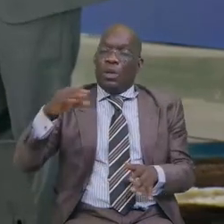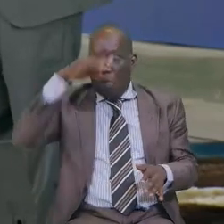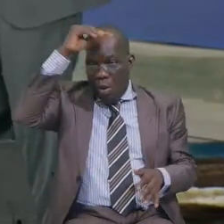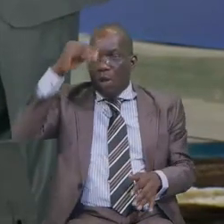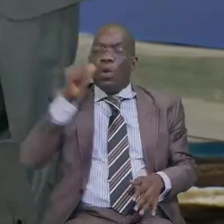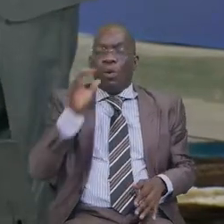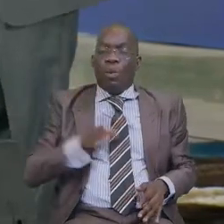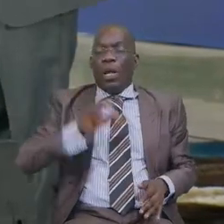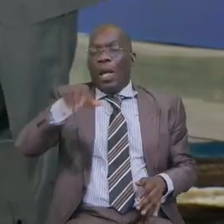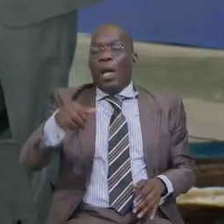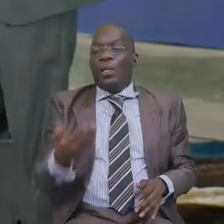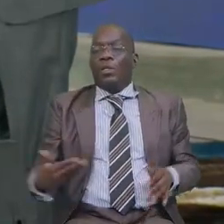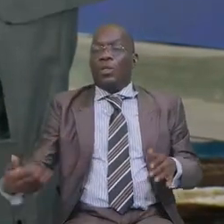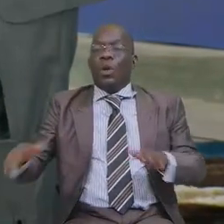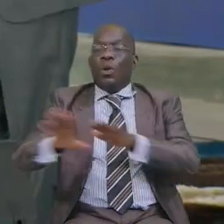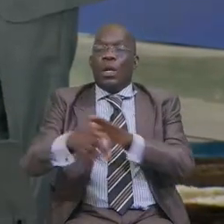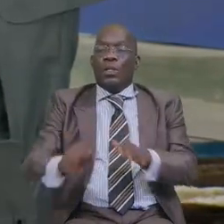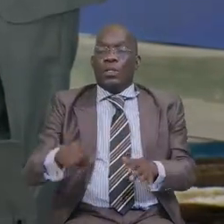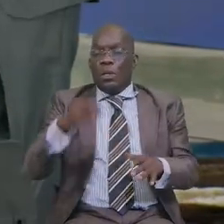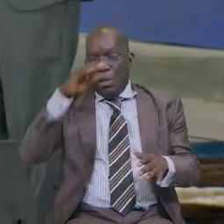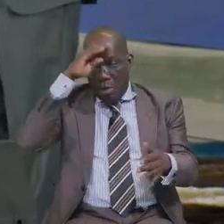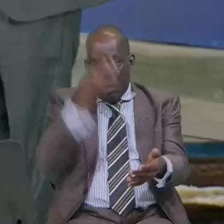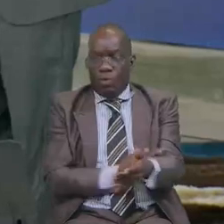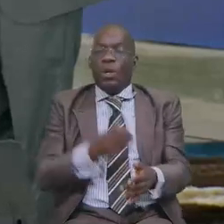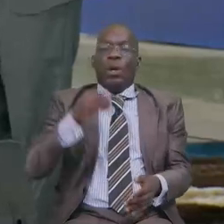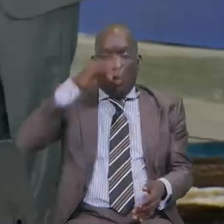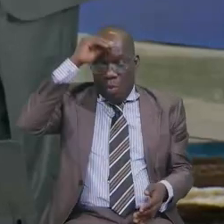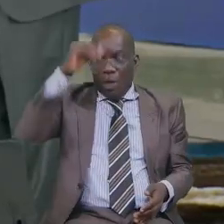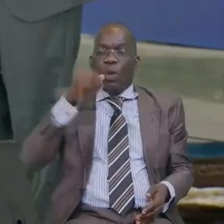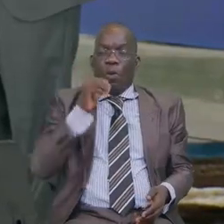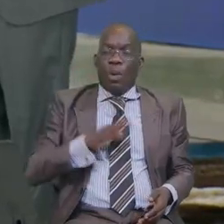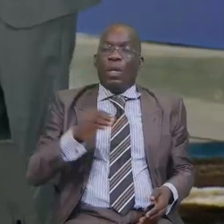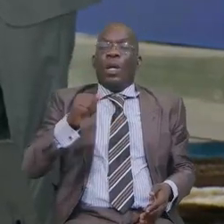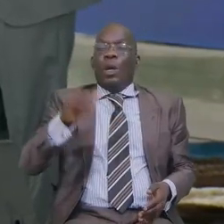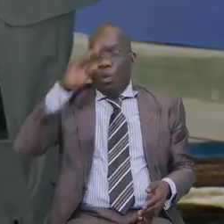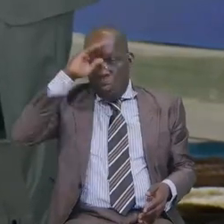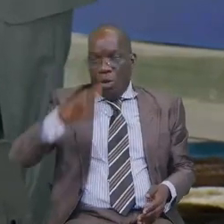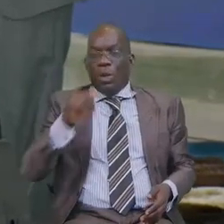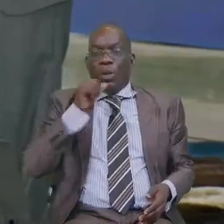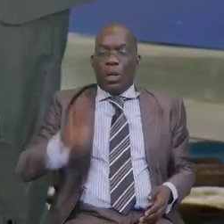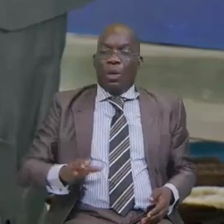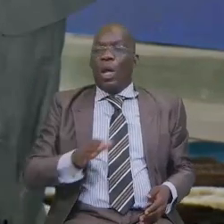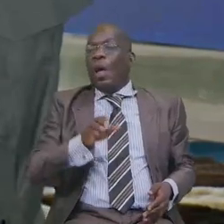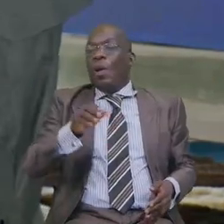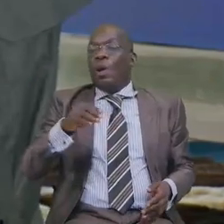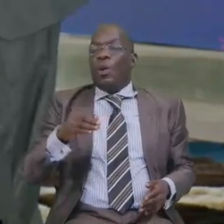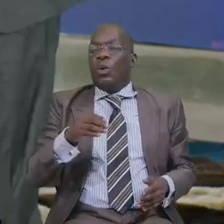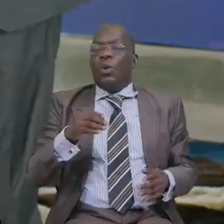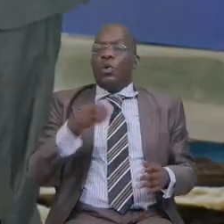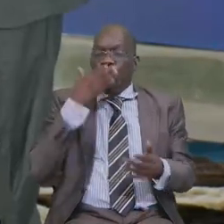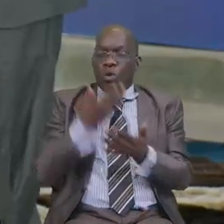soleil, filles et garçons, jeunes dames sous le sol, hommes et